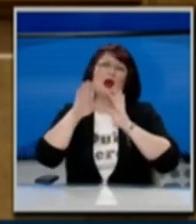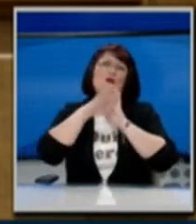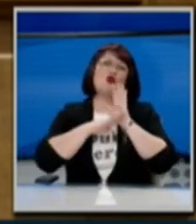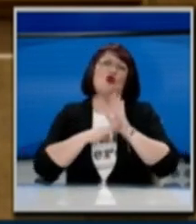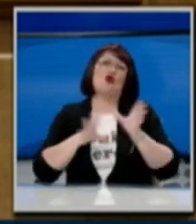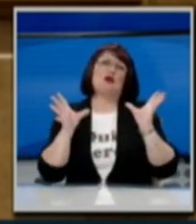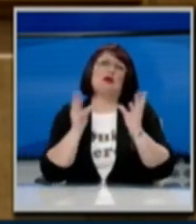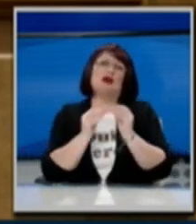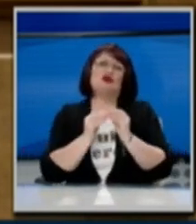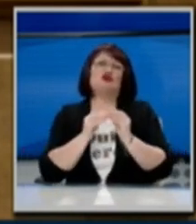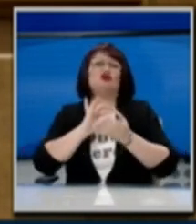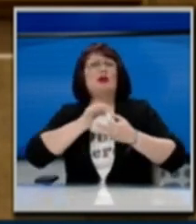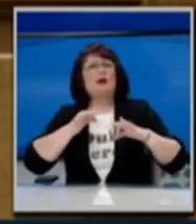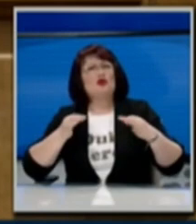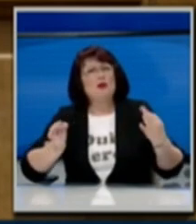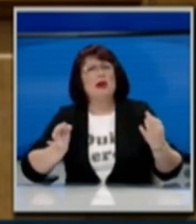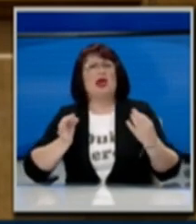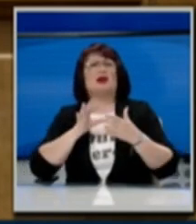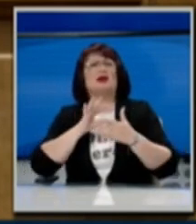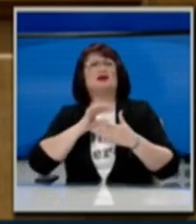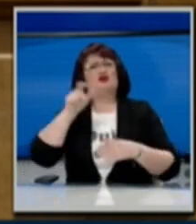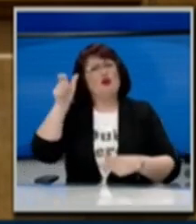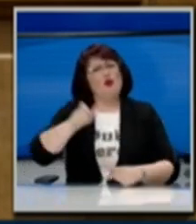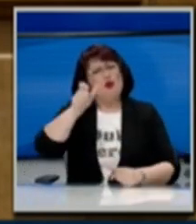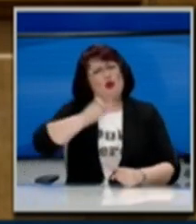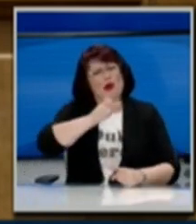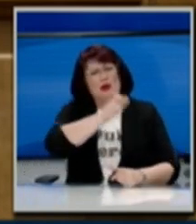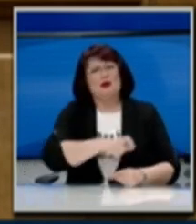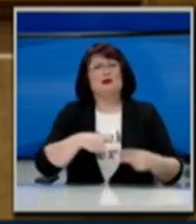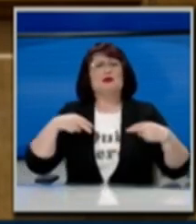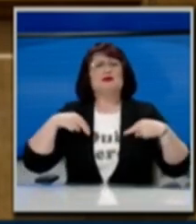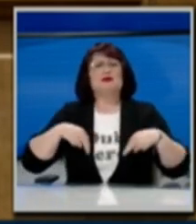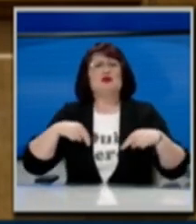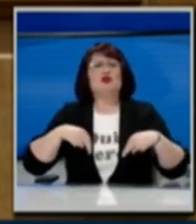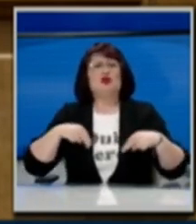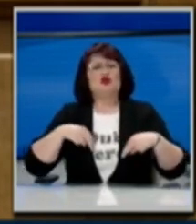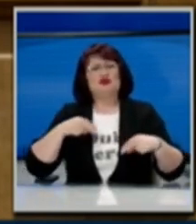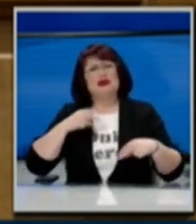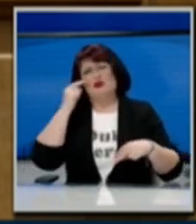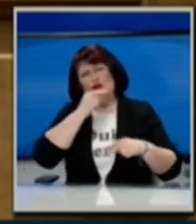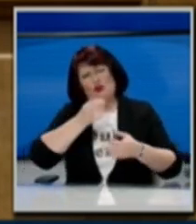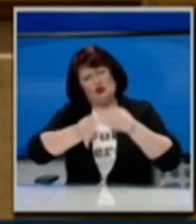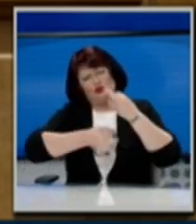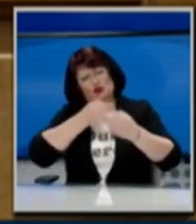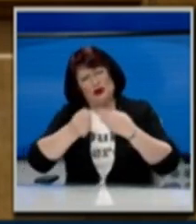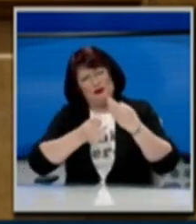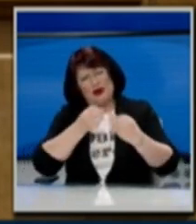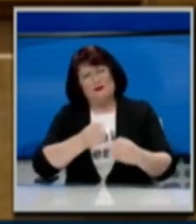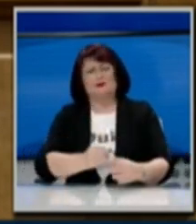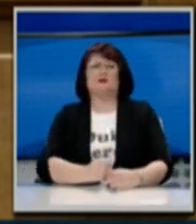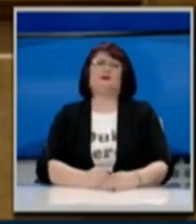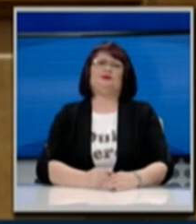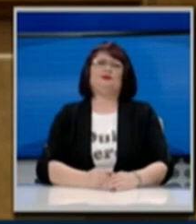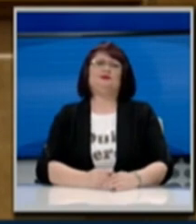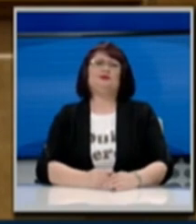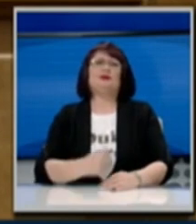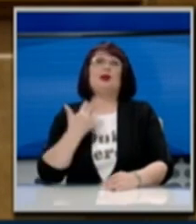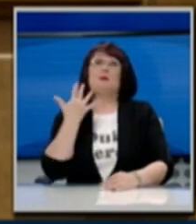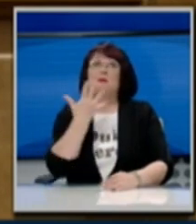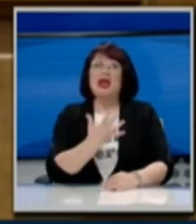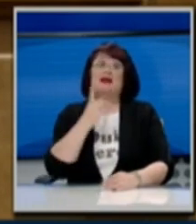των επιμέρους υπουργείων, εκείνο το οποίο παρέπεμψε ο Πρωθυπουργός. 5,